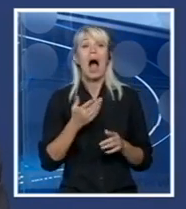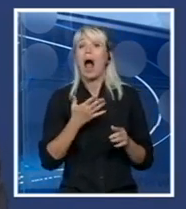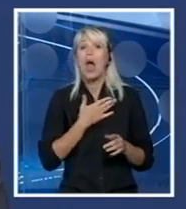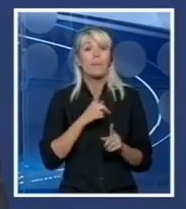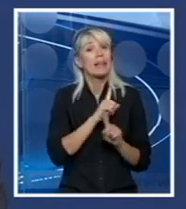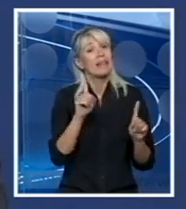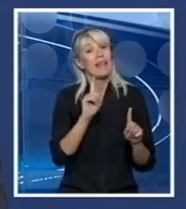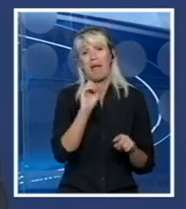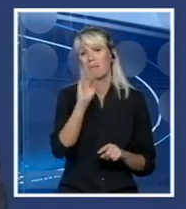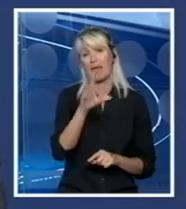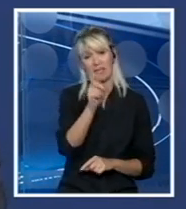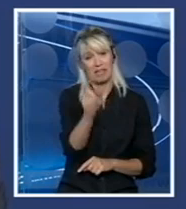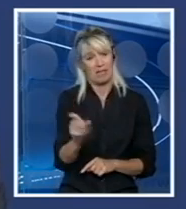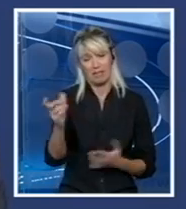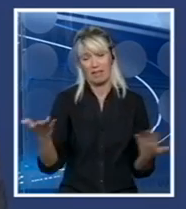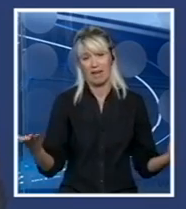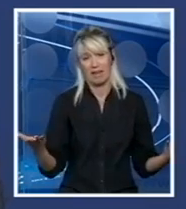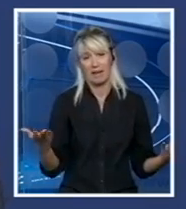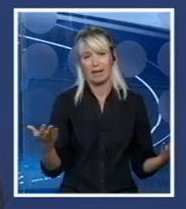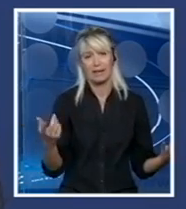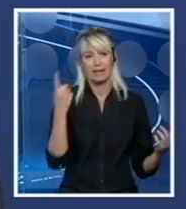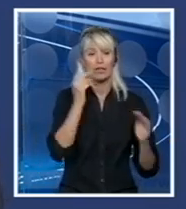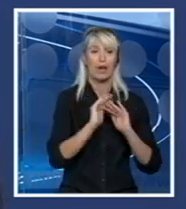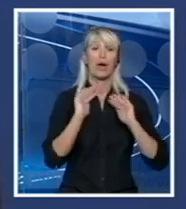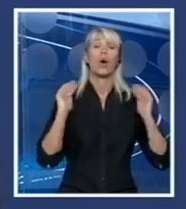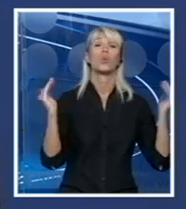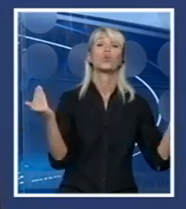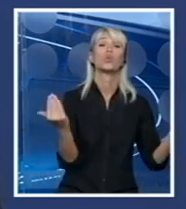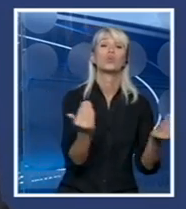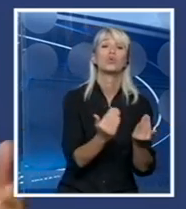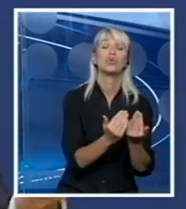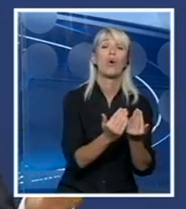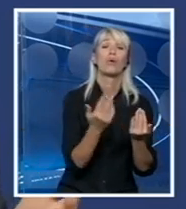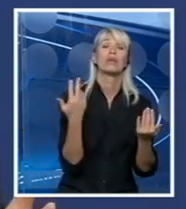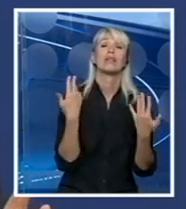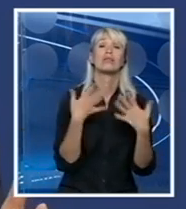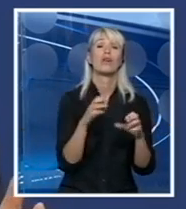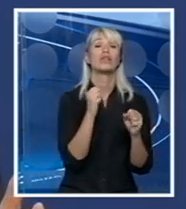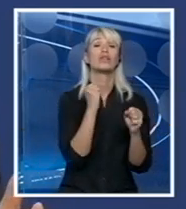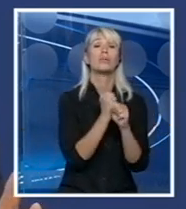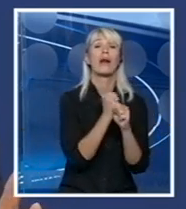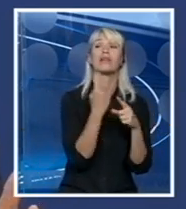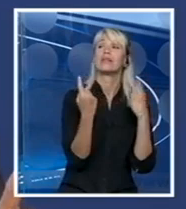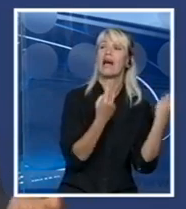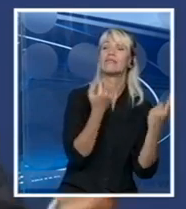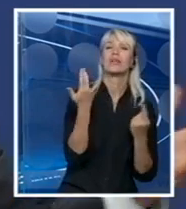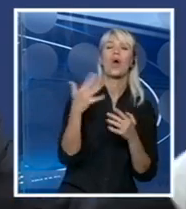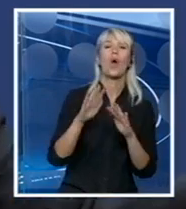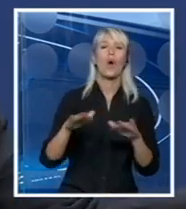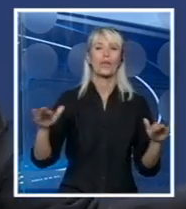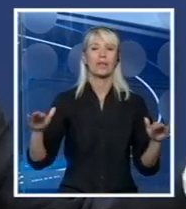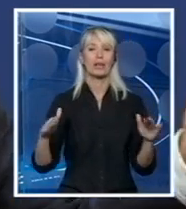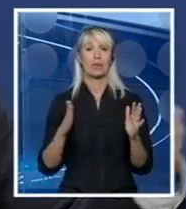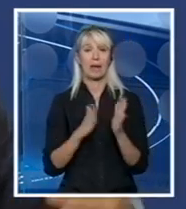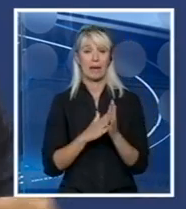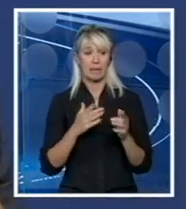Znači, standardi prostora, kada su pravljeni, pravljeni su prema veličini odeljenja. Znači, da bi učenik imao ovu kvadraturu,